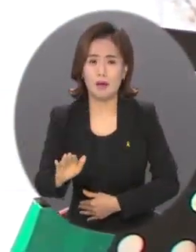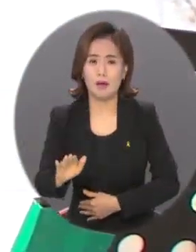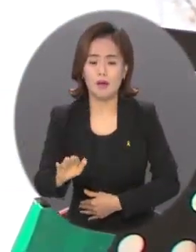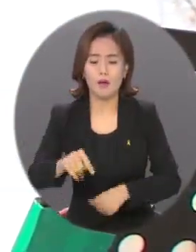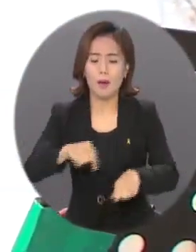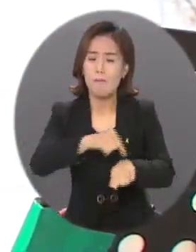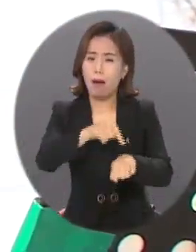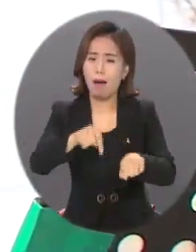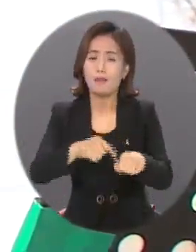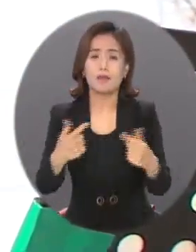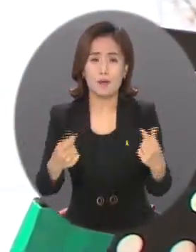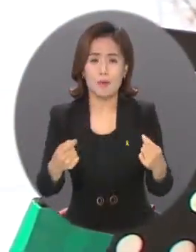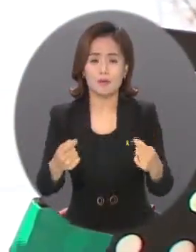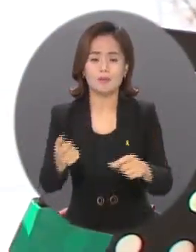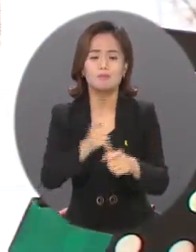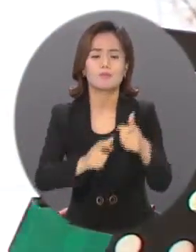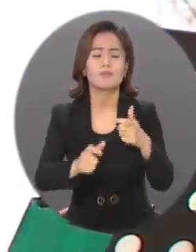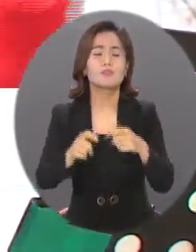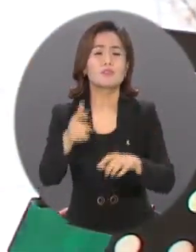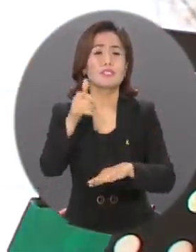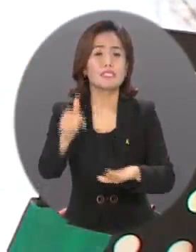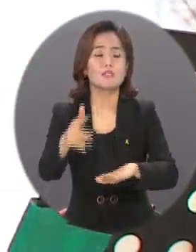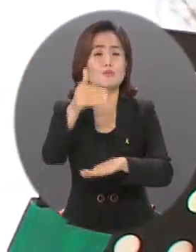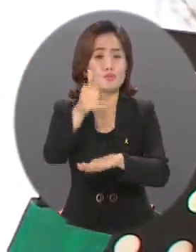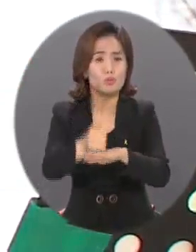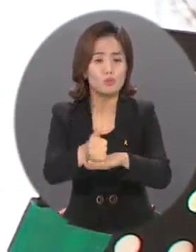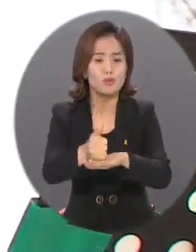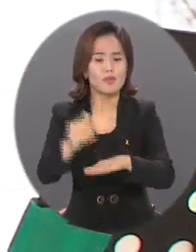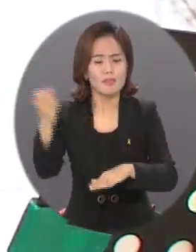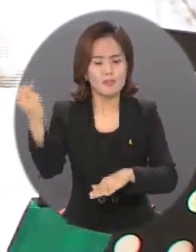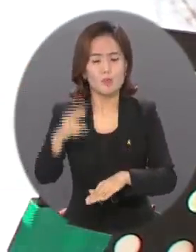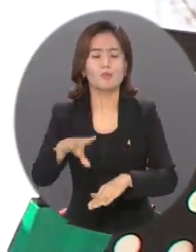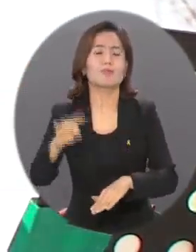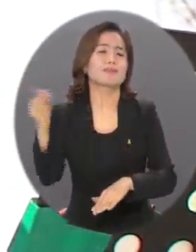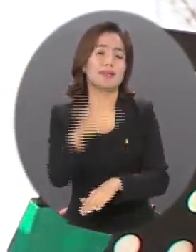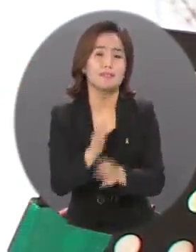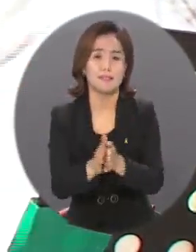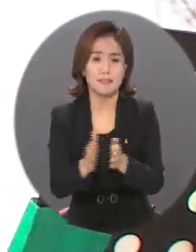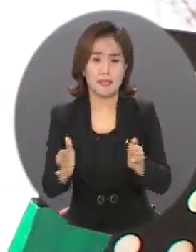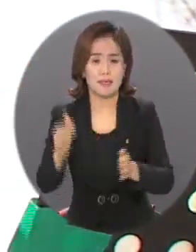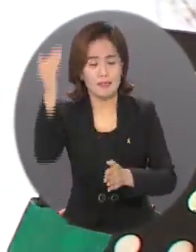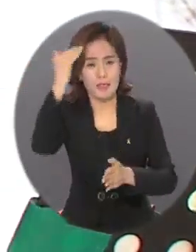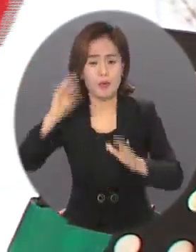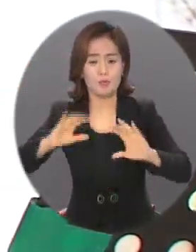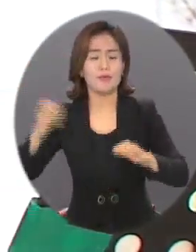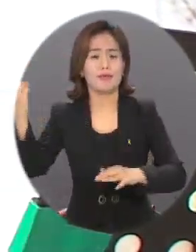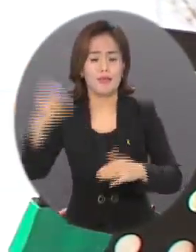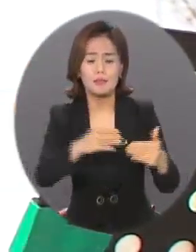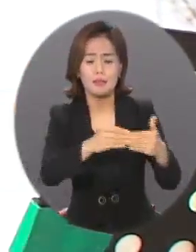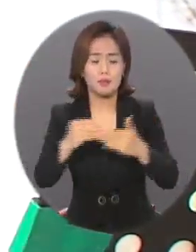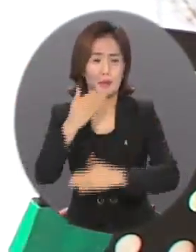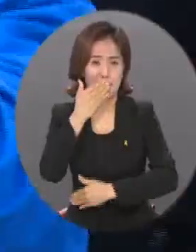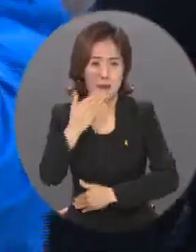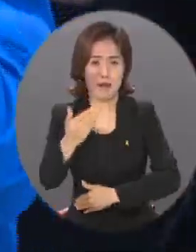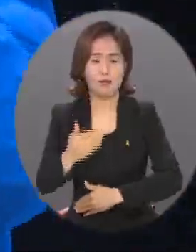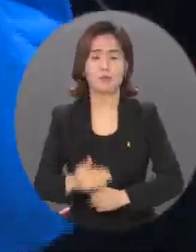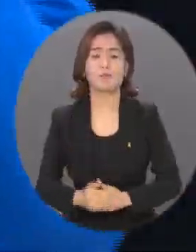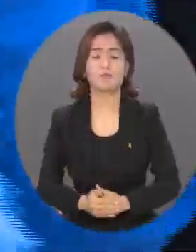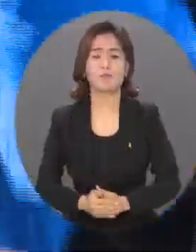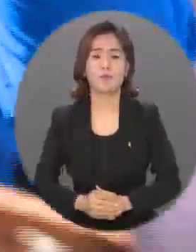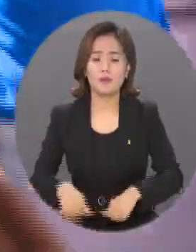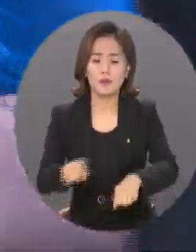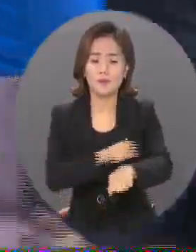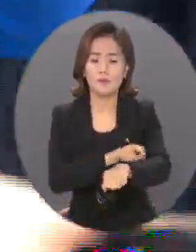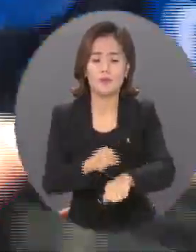오래 걸린 만큼 이제 두 분은 원팀이 되어서 이 대한민국을 제대로 이끌어 나갈 것입니다.